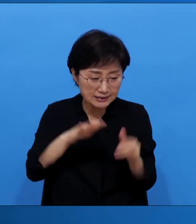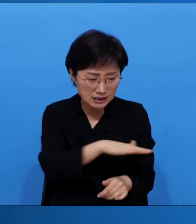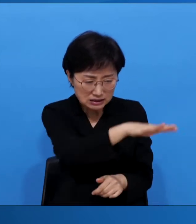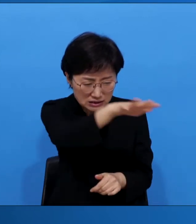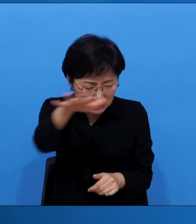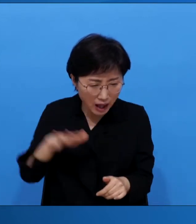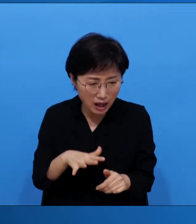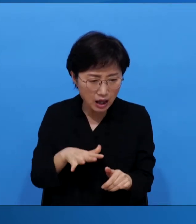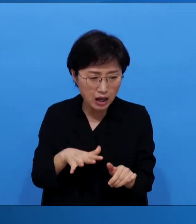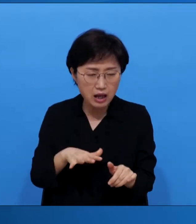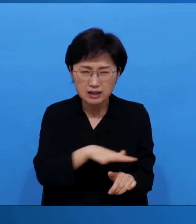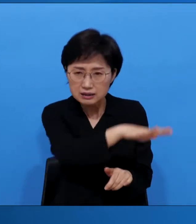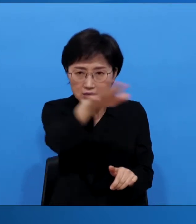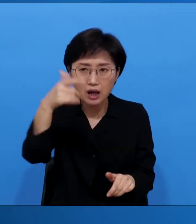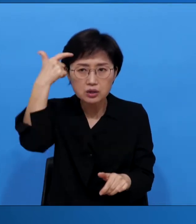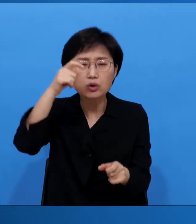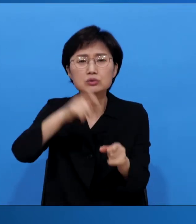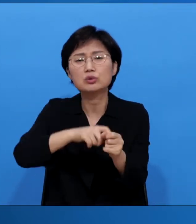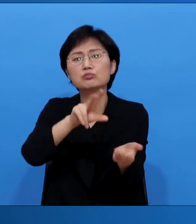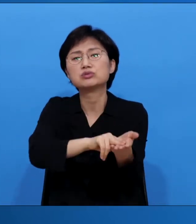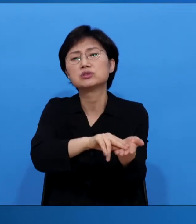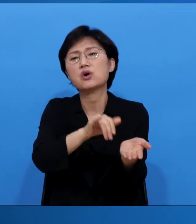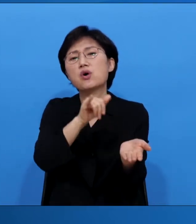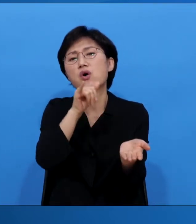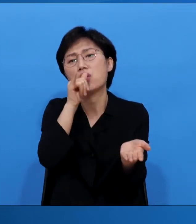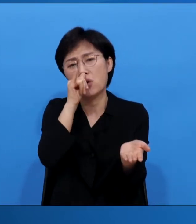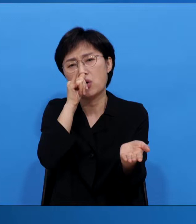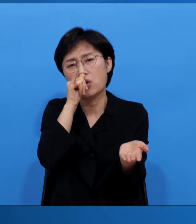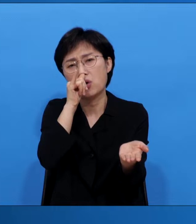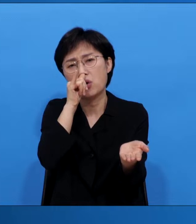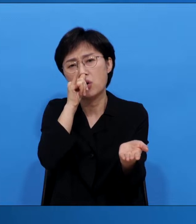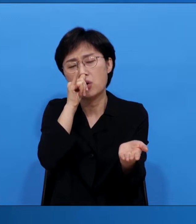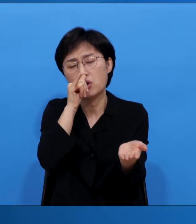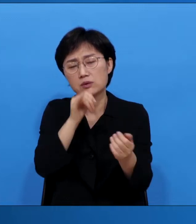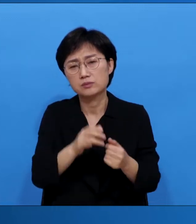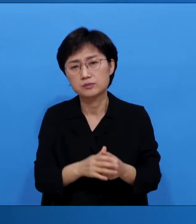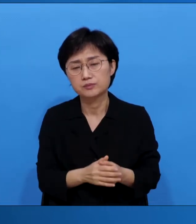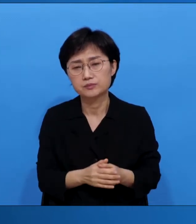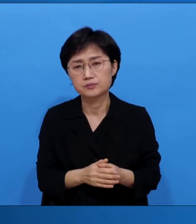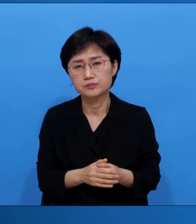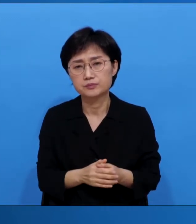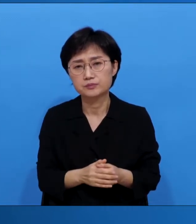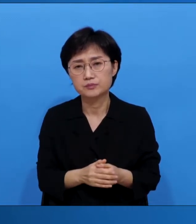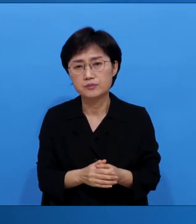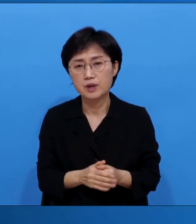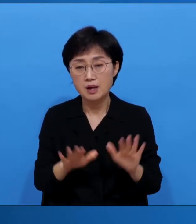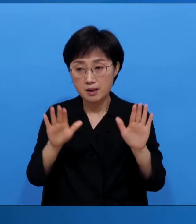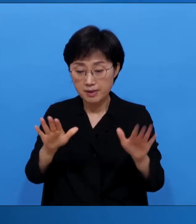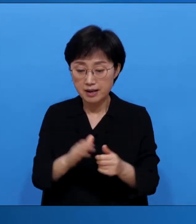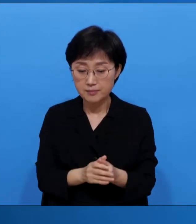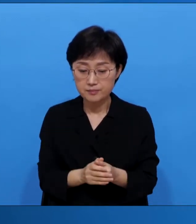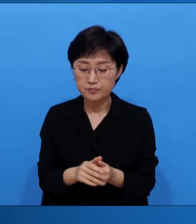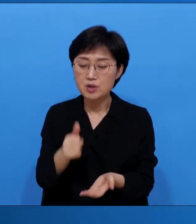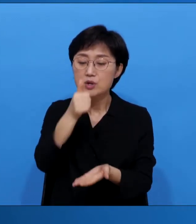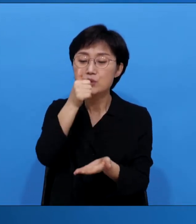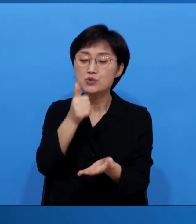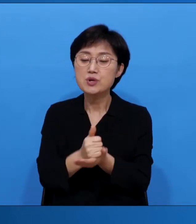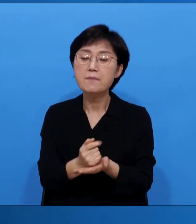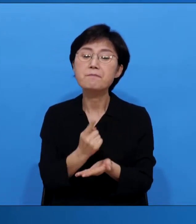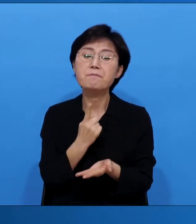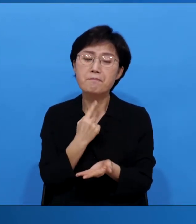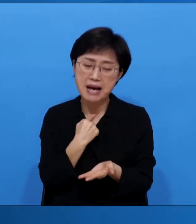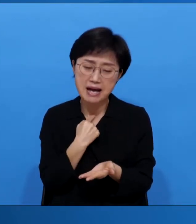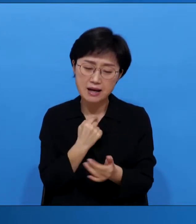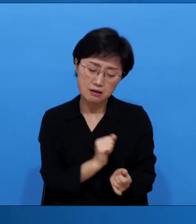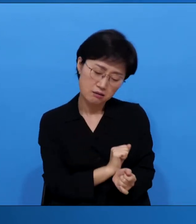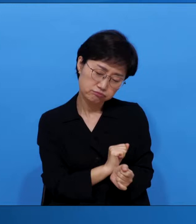are experiencing spiritual afflictions. 모르고 있는 겁니다. But they're not aware of it. 죄를 짓고 감옥서 가는 사람도 많잖아요.